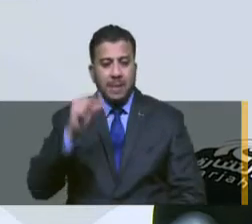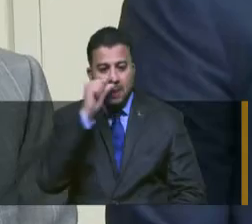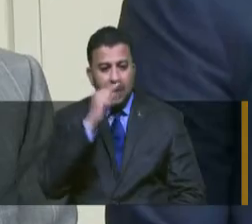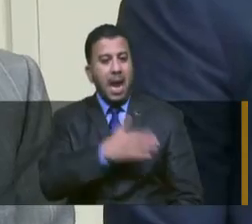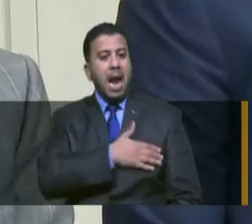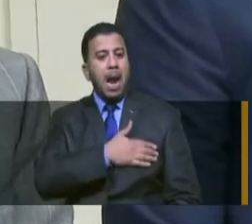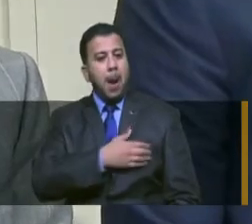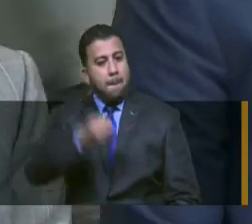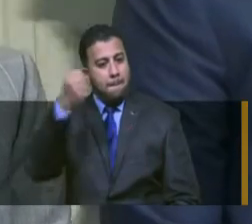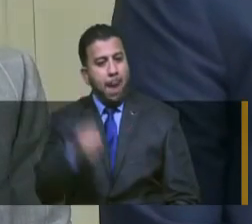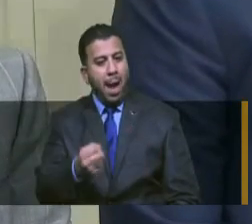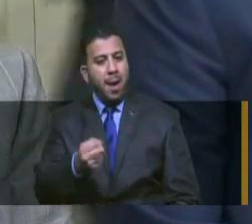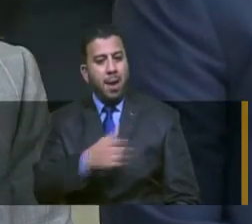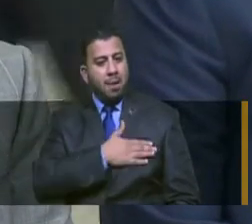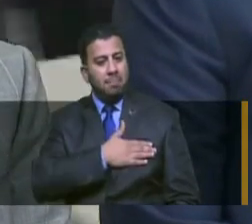بالإيمان.